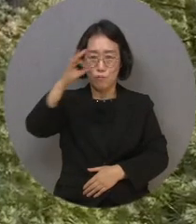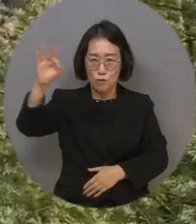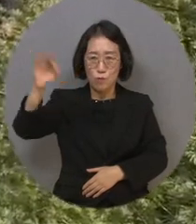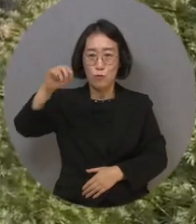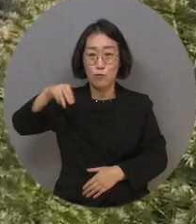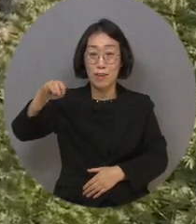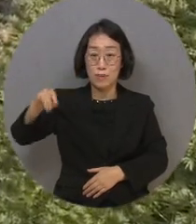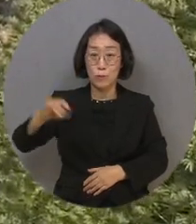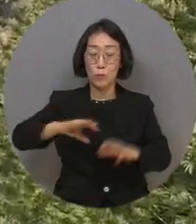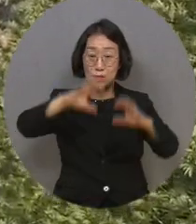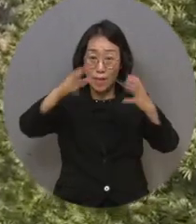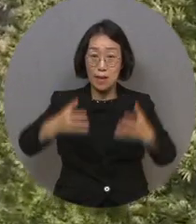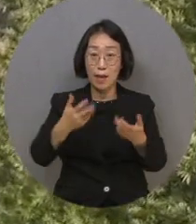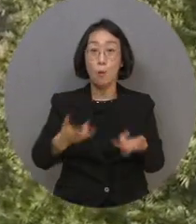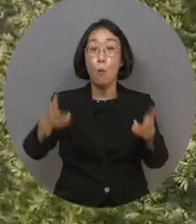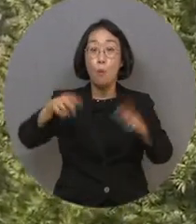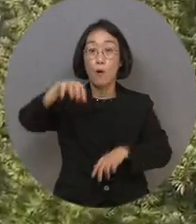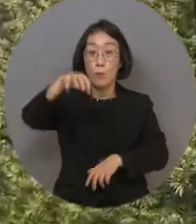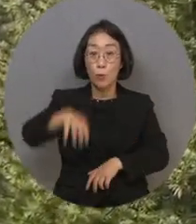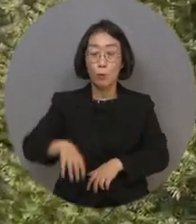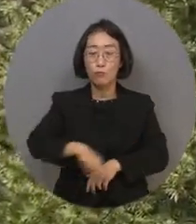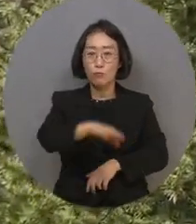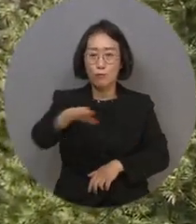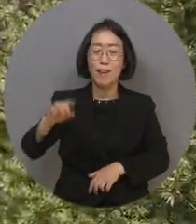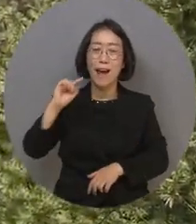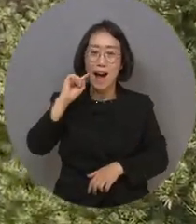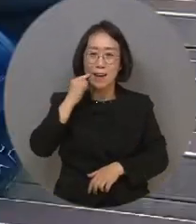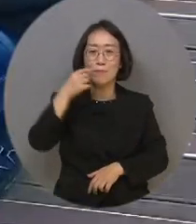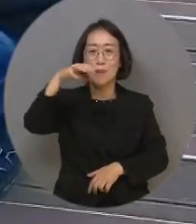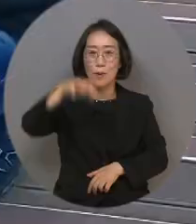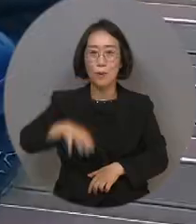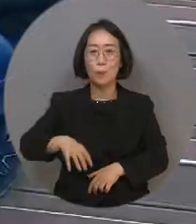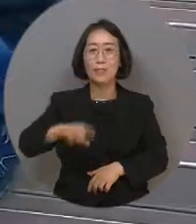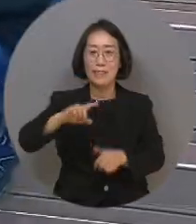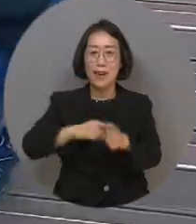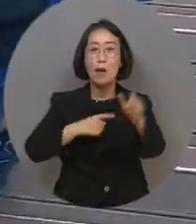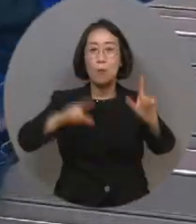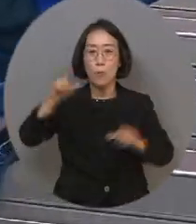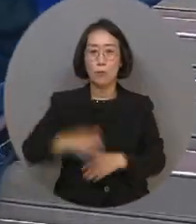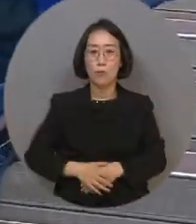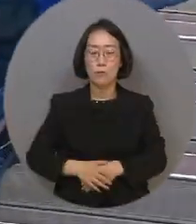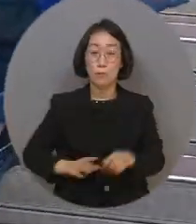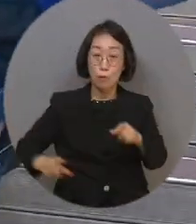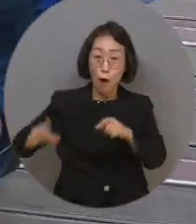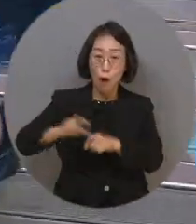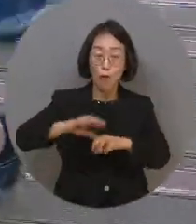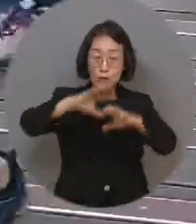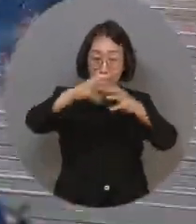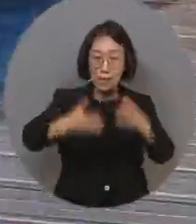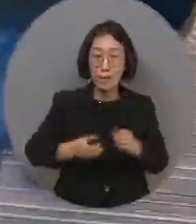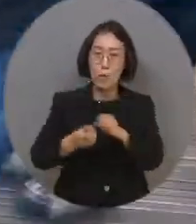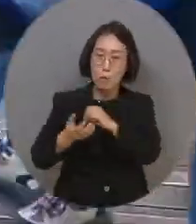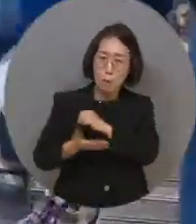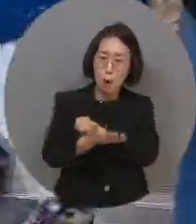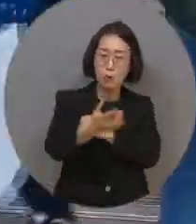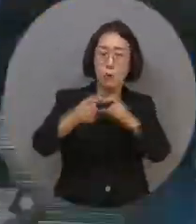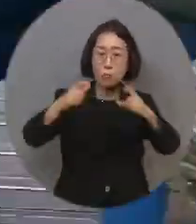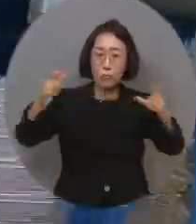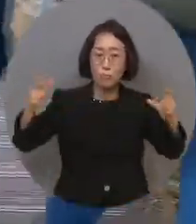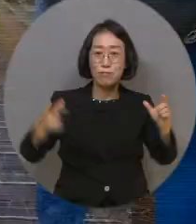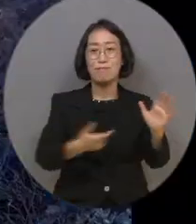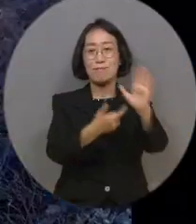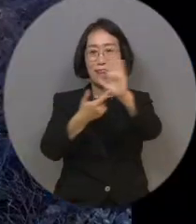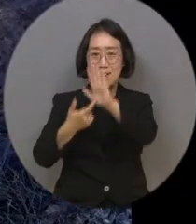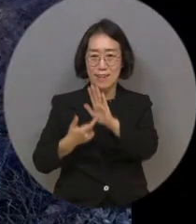유네스코 세계지질공원으로서의 우리의 아름다운 자연, 그 가치가 세계 곳곳으로 퍼져가길